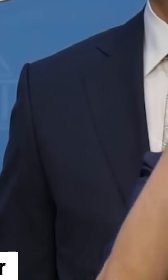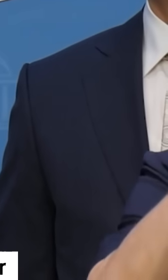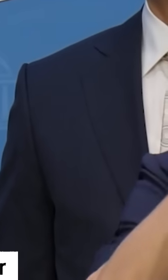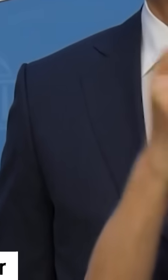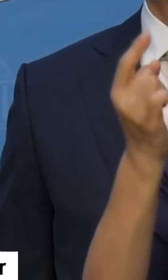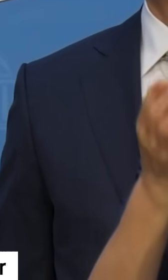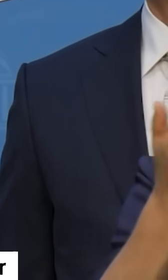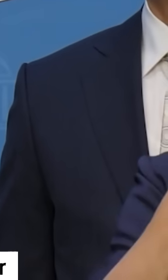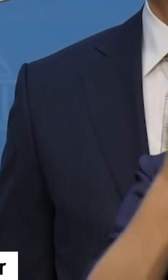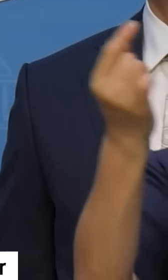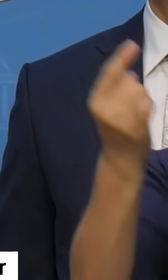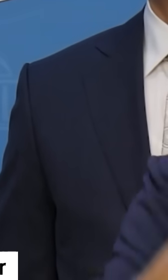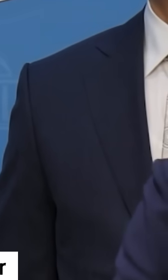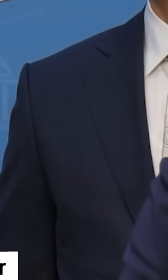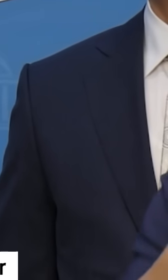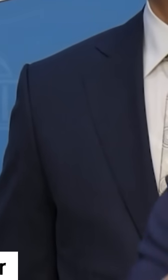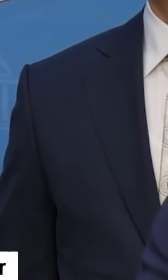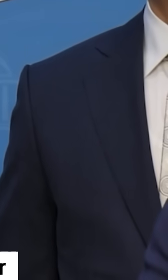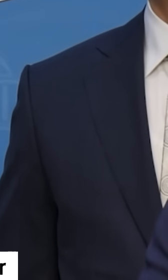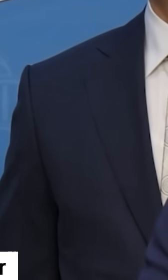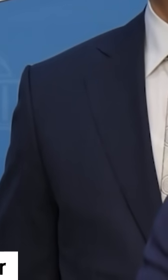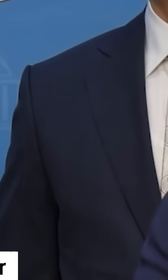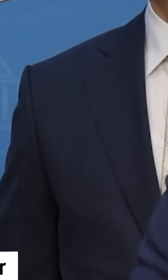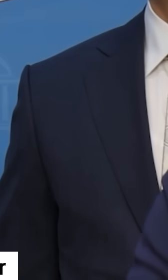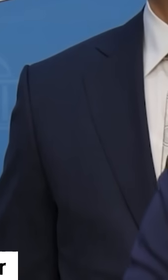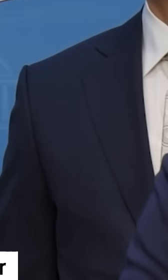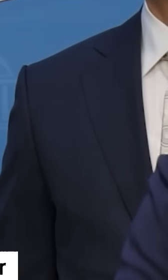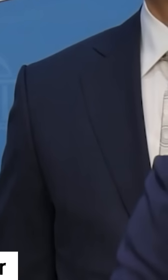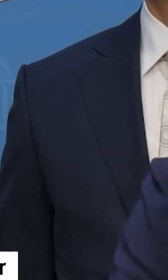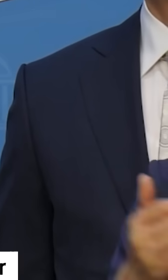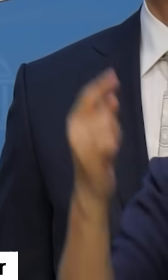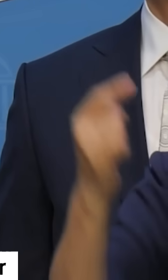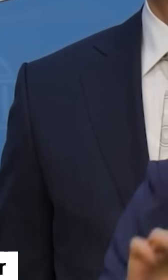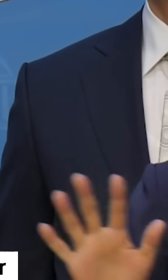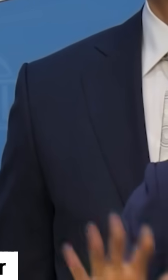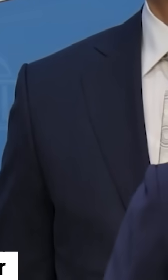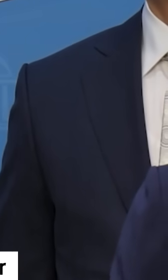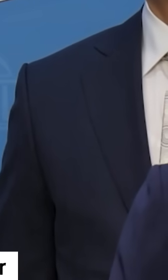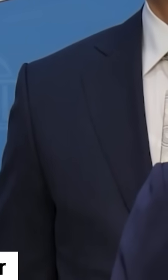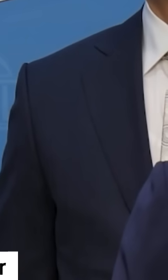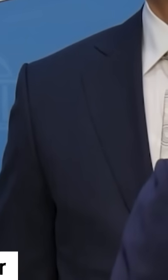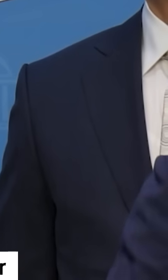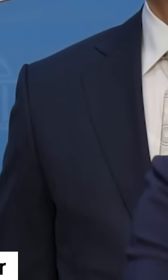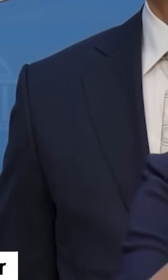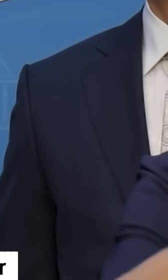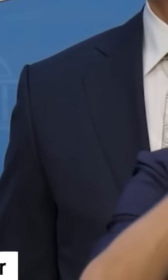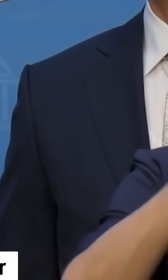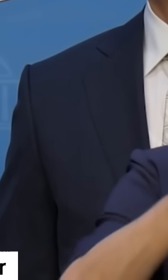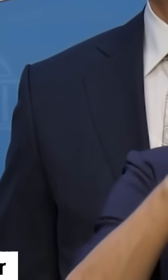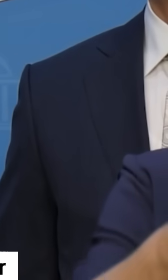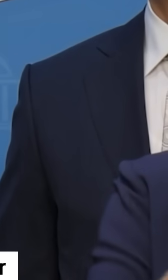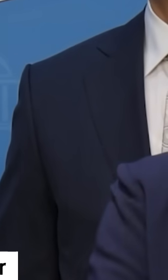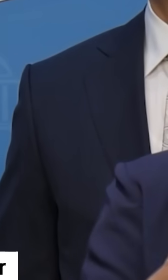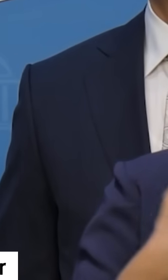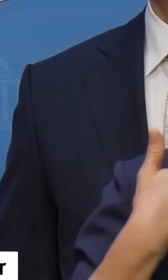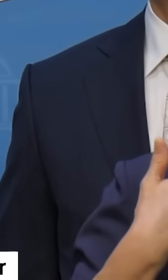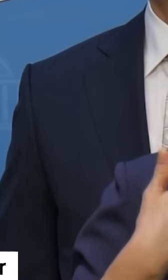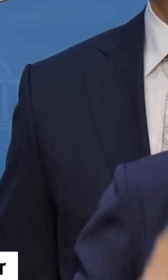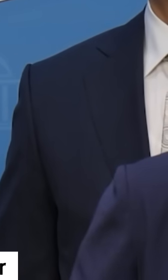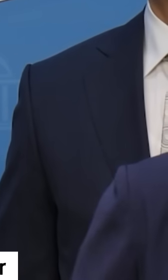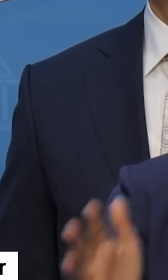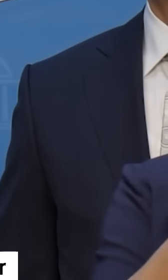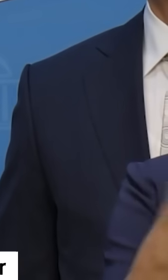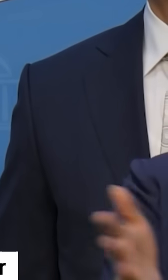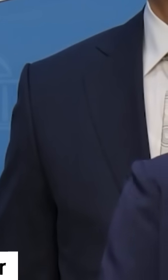찾으시던 분들도 발길을 모두 끊으시고 홀에는 정막만이 감돌고